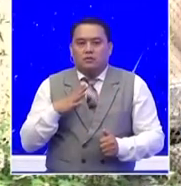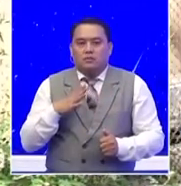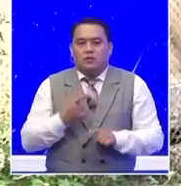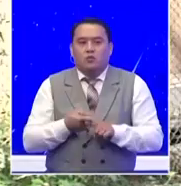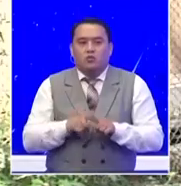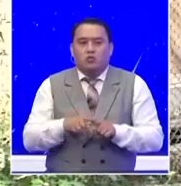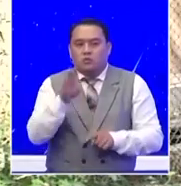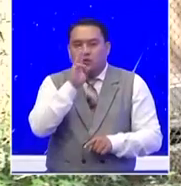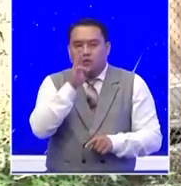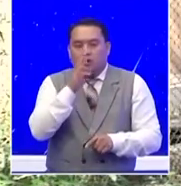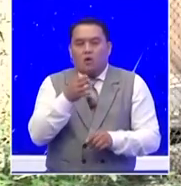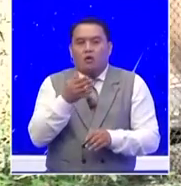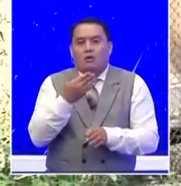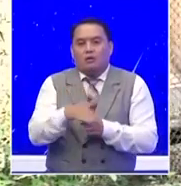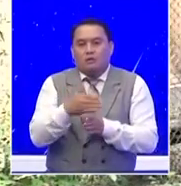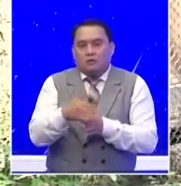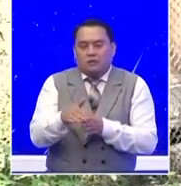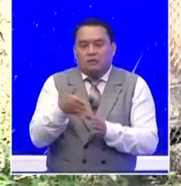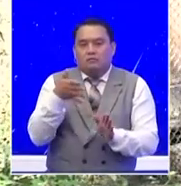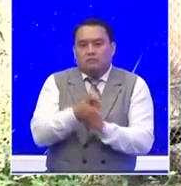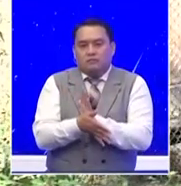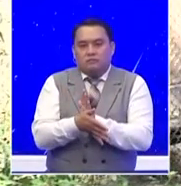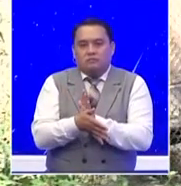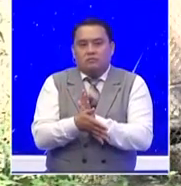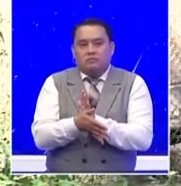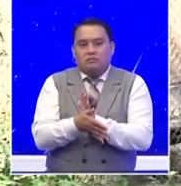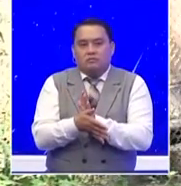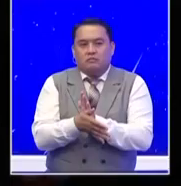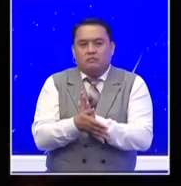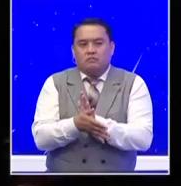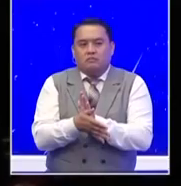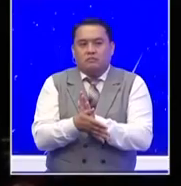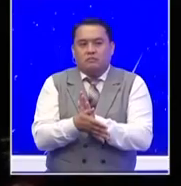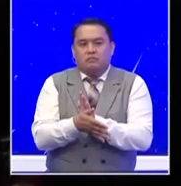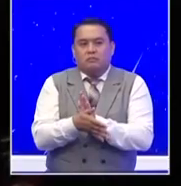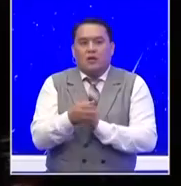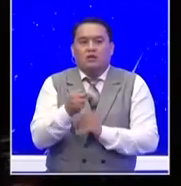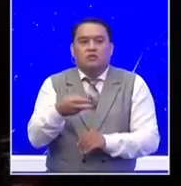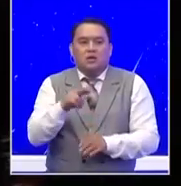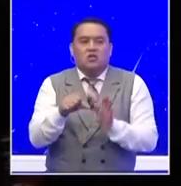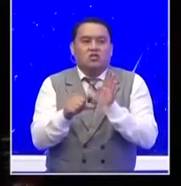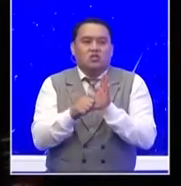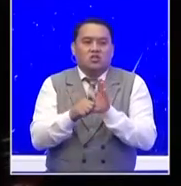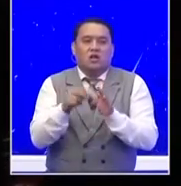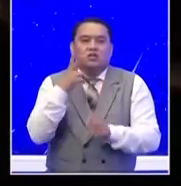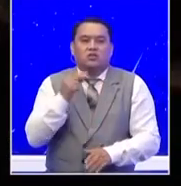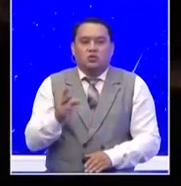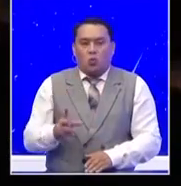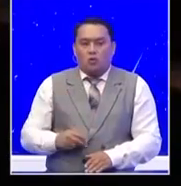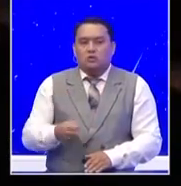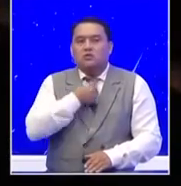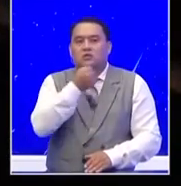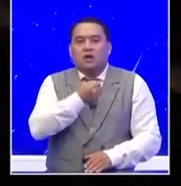мужа зарплата уходит на кредиты и закрывать на коммуналку. У Аси и ее супруга 6 милых дочек. Старшие